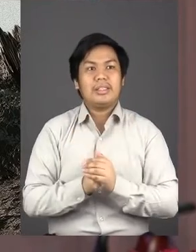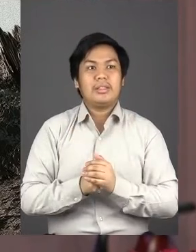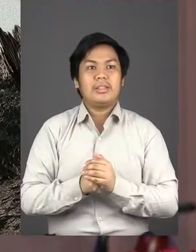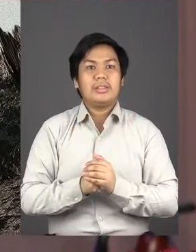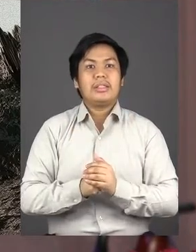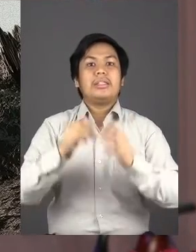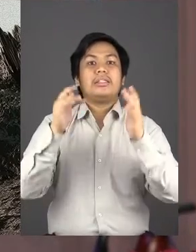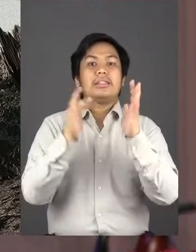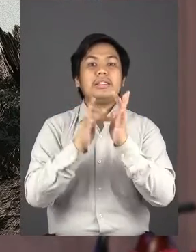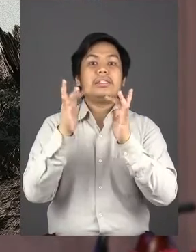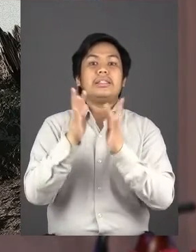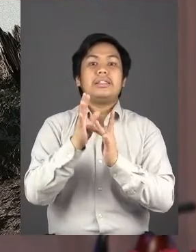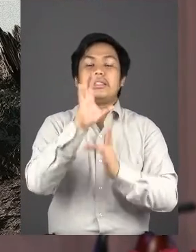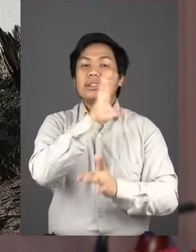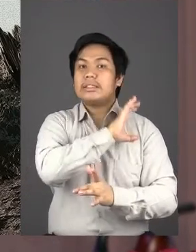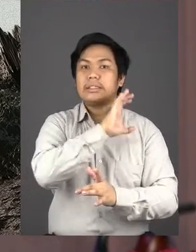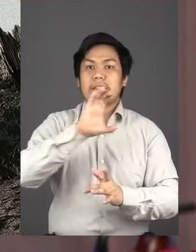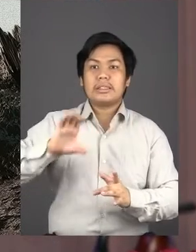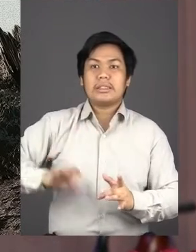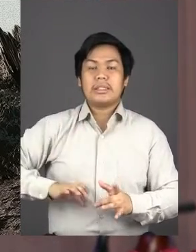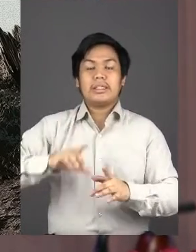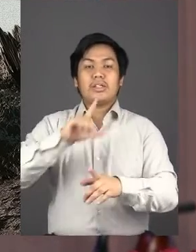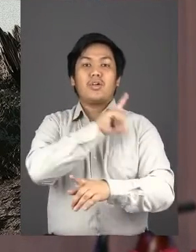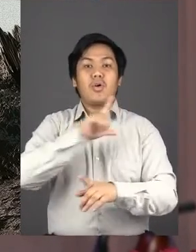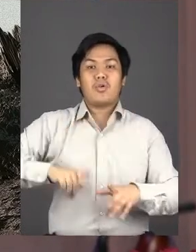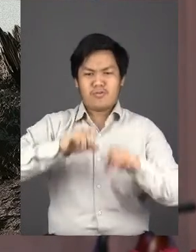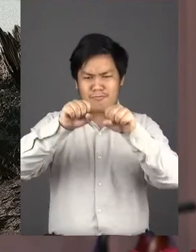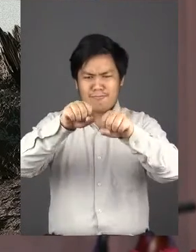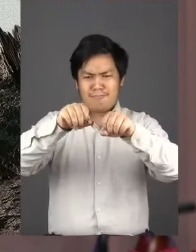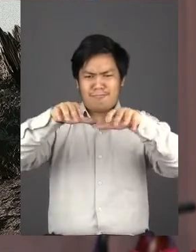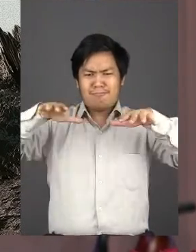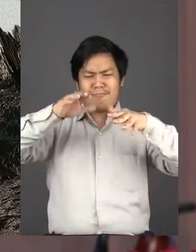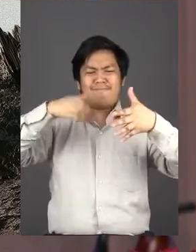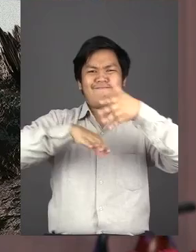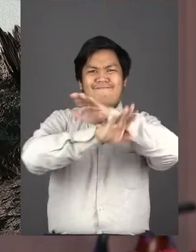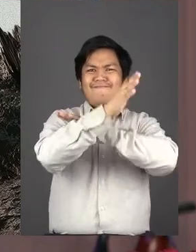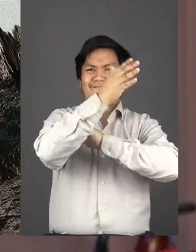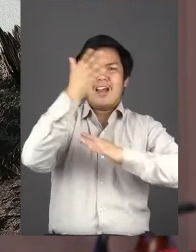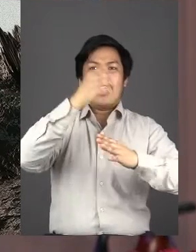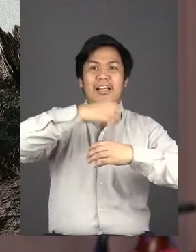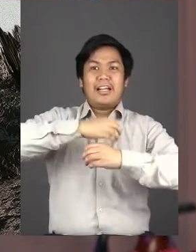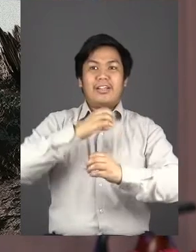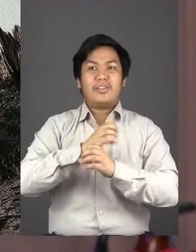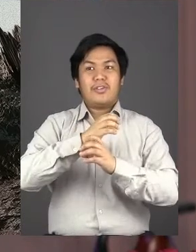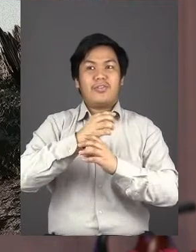Panginoong Diyos ng mga hukbo, lumalang ng langit at lupa.